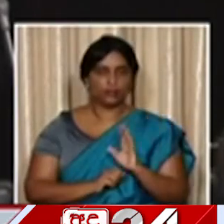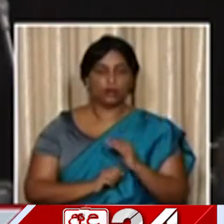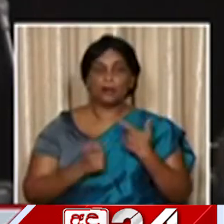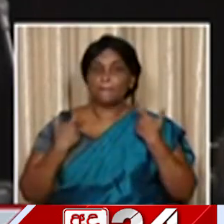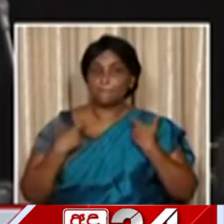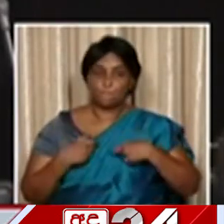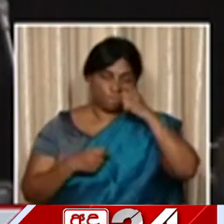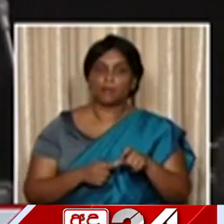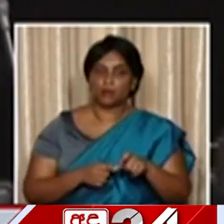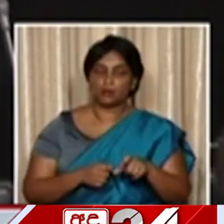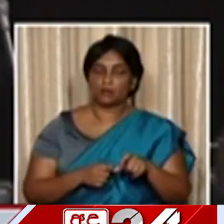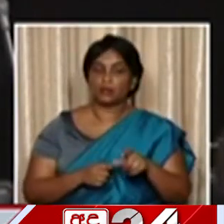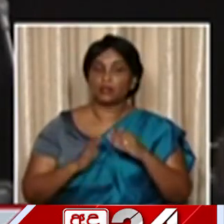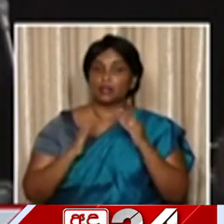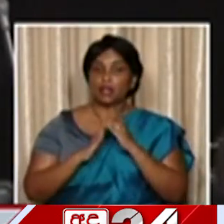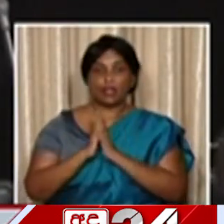राजपक्ष